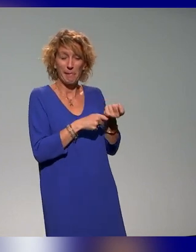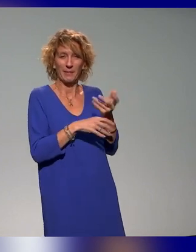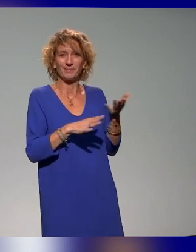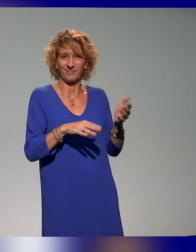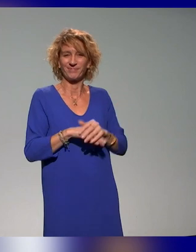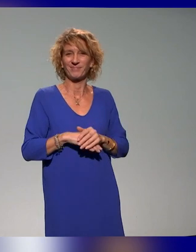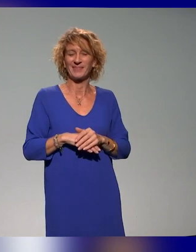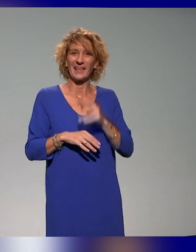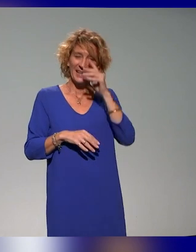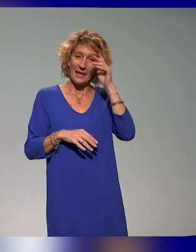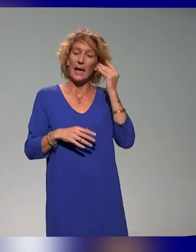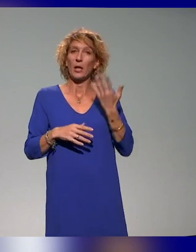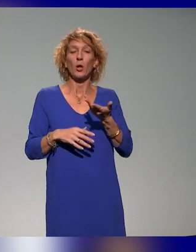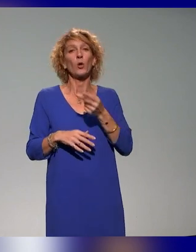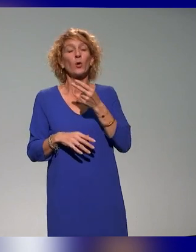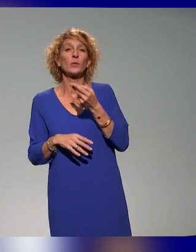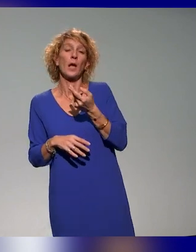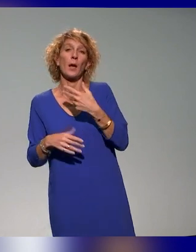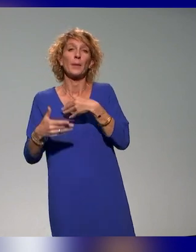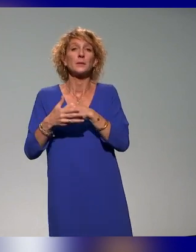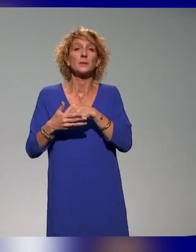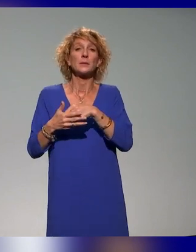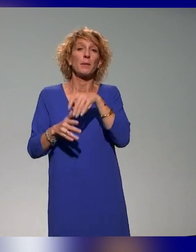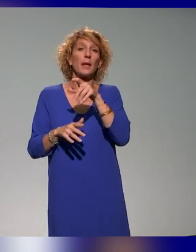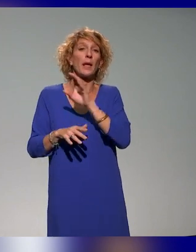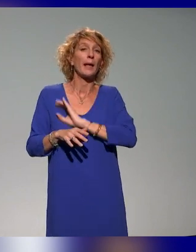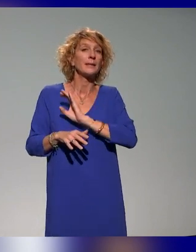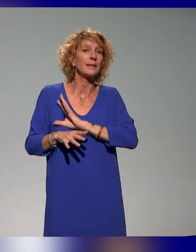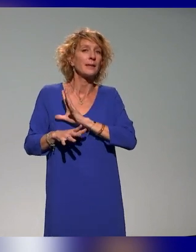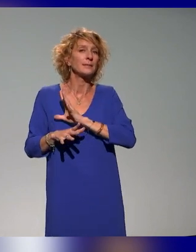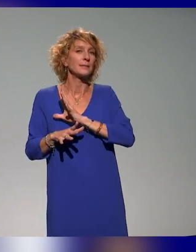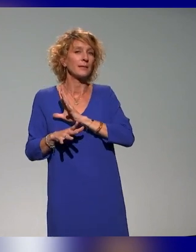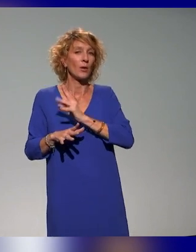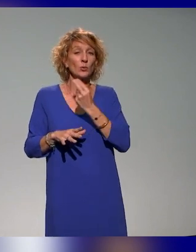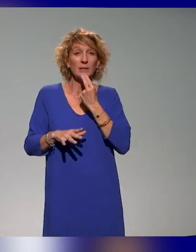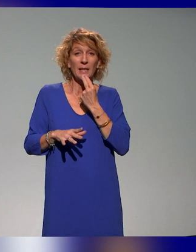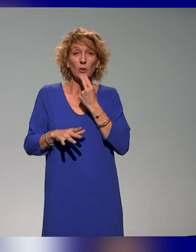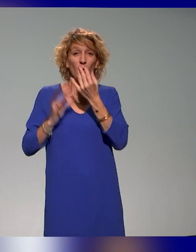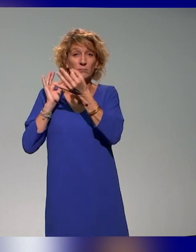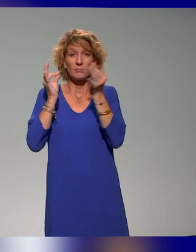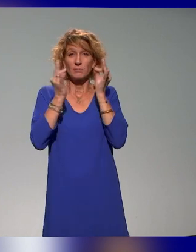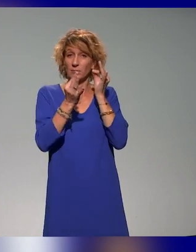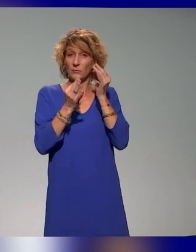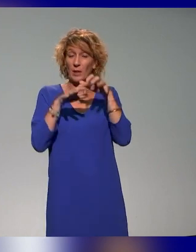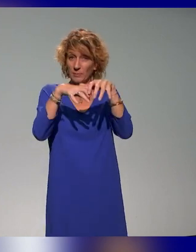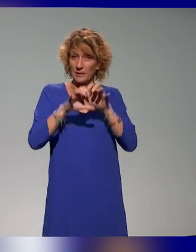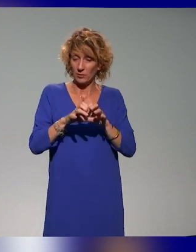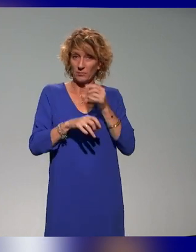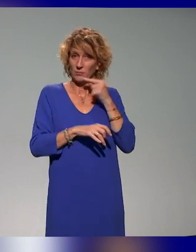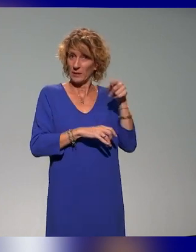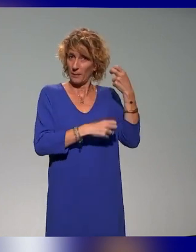tests utilisateurs, mais aussi des tests, ce que j'ai appelé administrateurs, où en fait, Pierre était créateur de